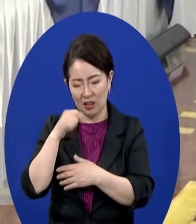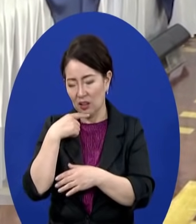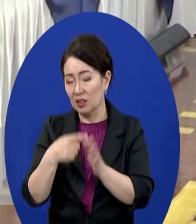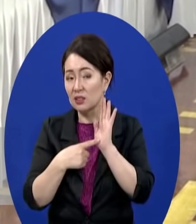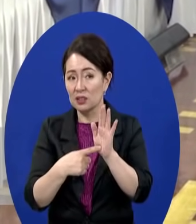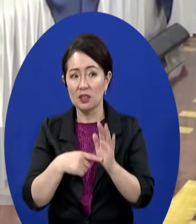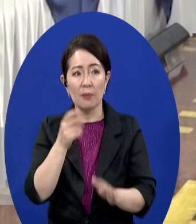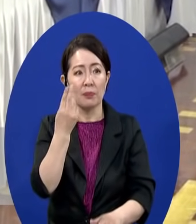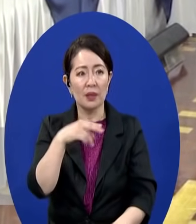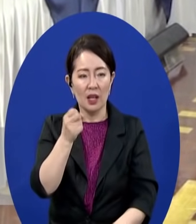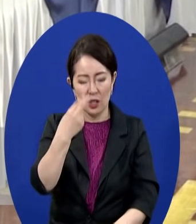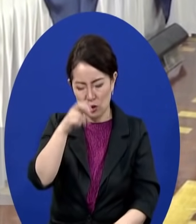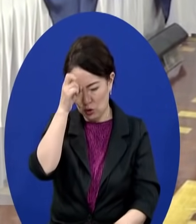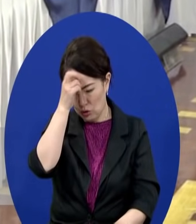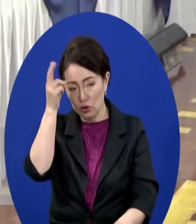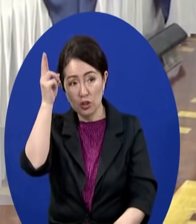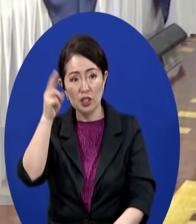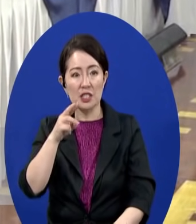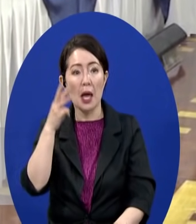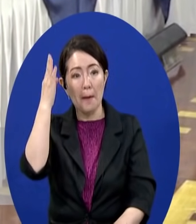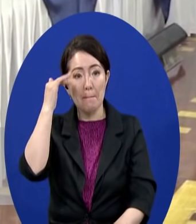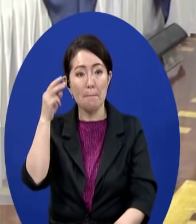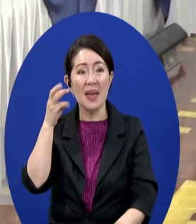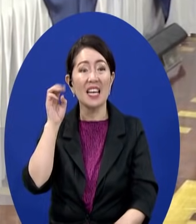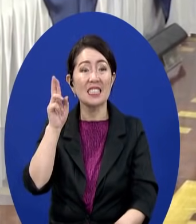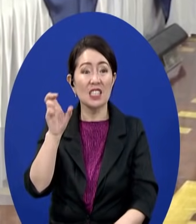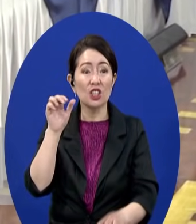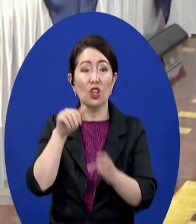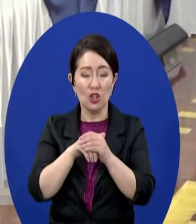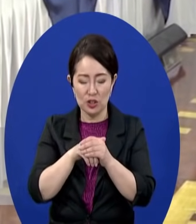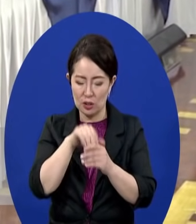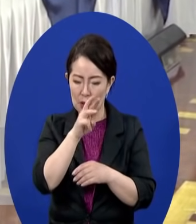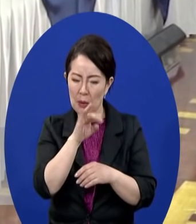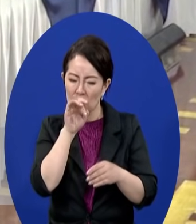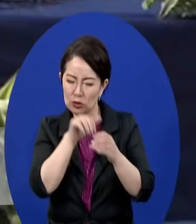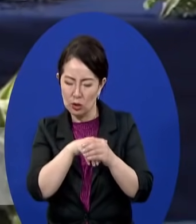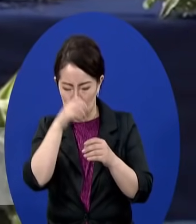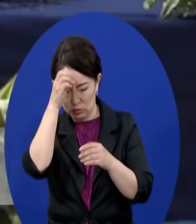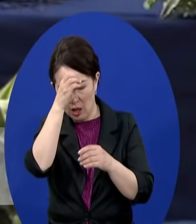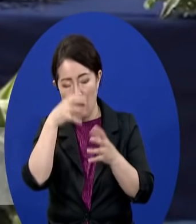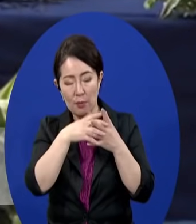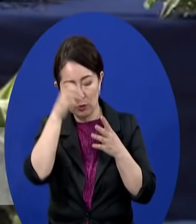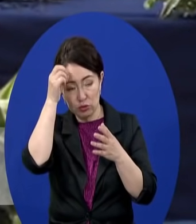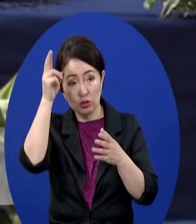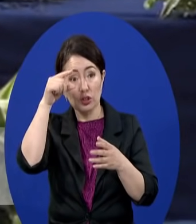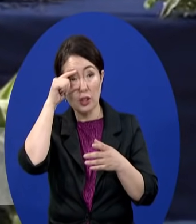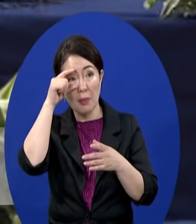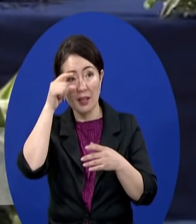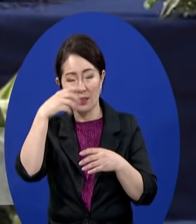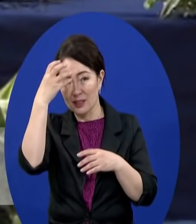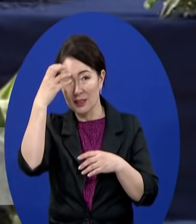ерөнхийлөгч Камала Харрис мөн Мексикт айлчлах юм. За, үүгээрээ Америкийн нэгдсэн улсын төрийн тэргүүн Жо Байдны засаг